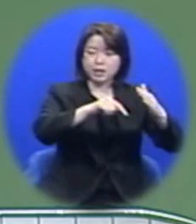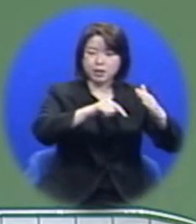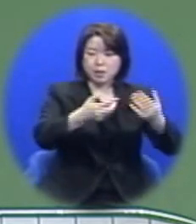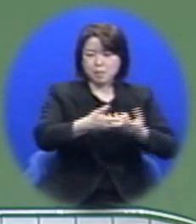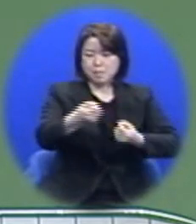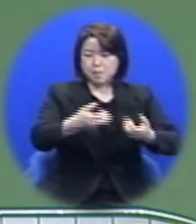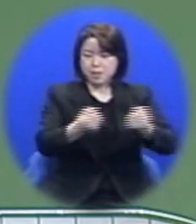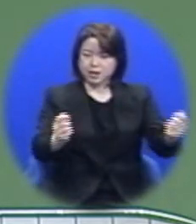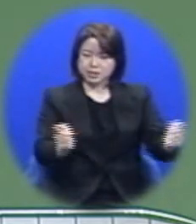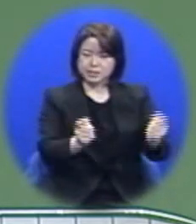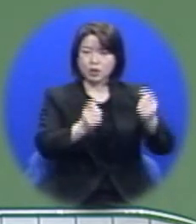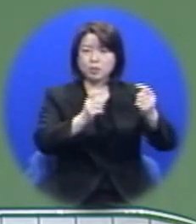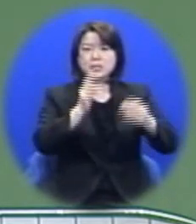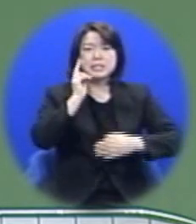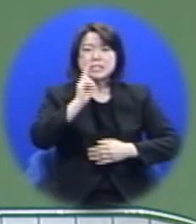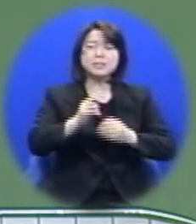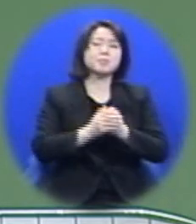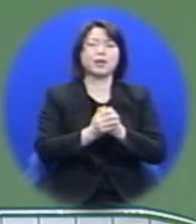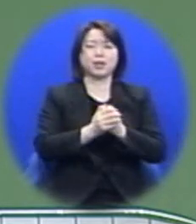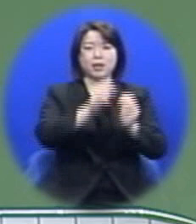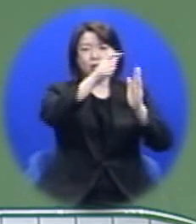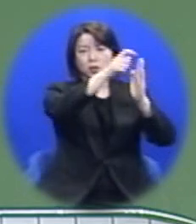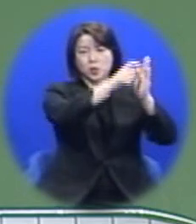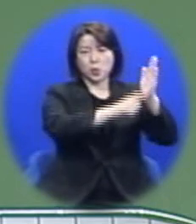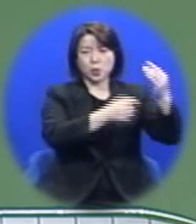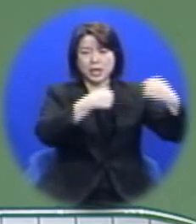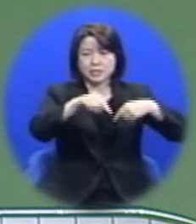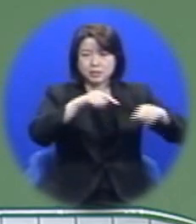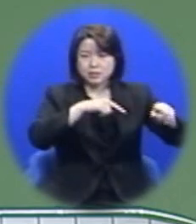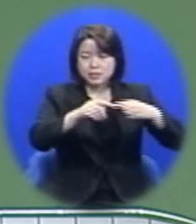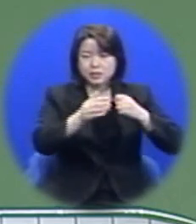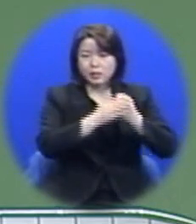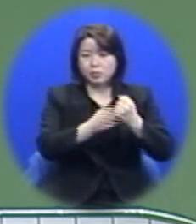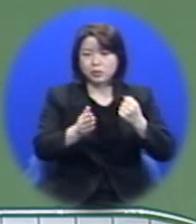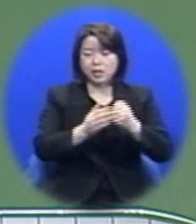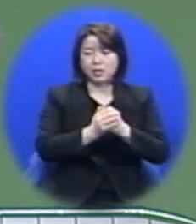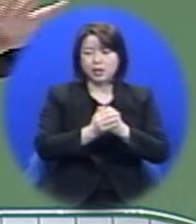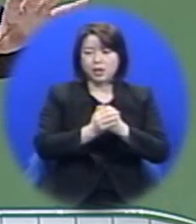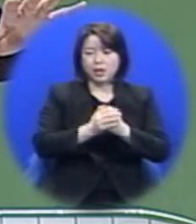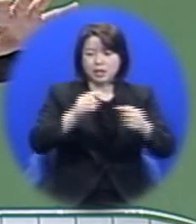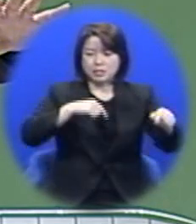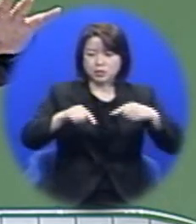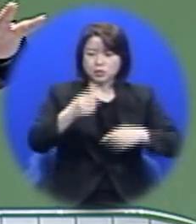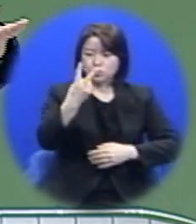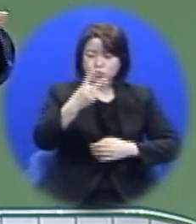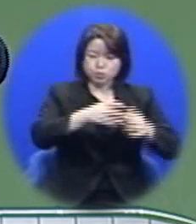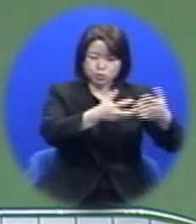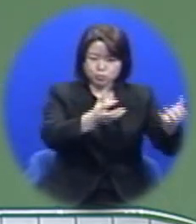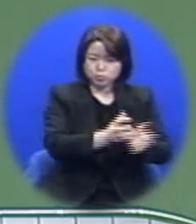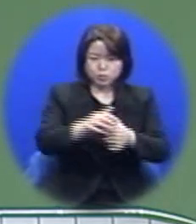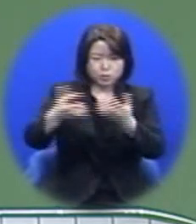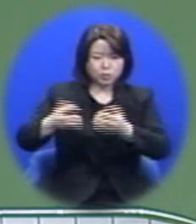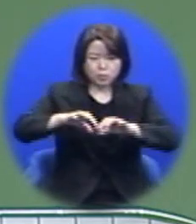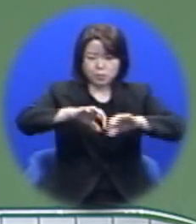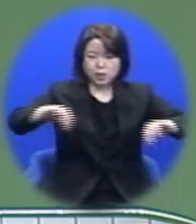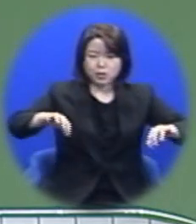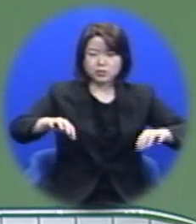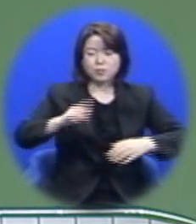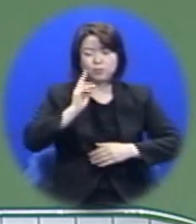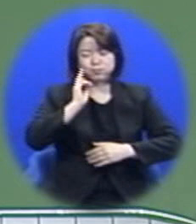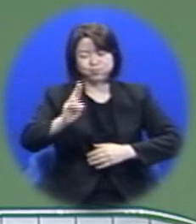굉장히 심했습니다. 교단 정치 때문에 교인들이 정치적으로 두 파로 갈려가지고 무섭게